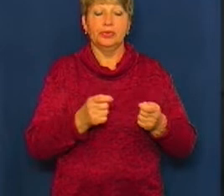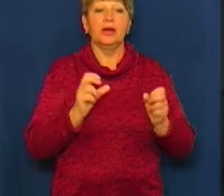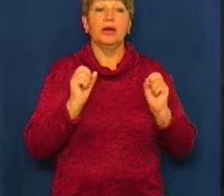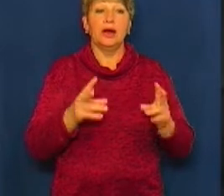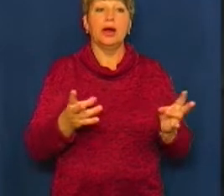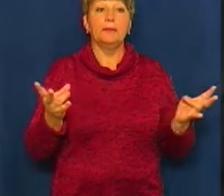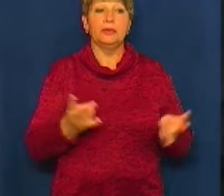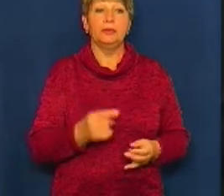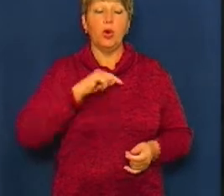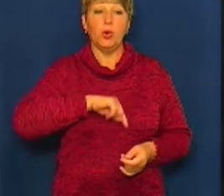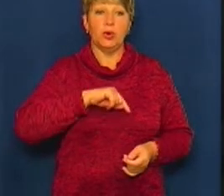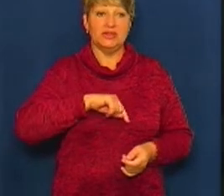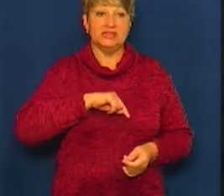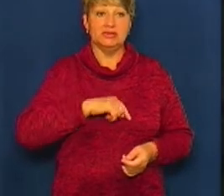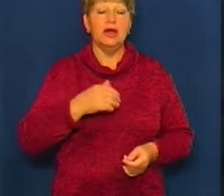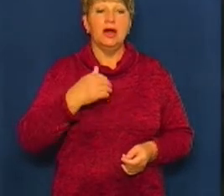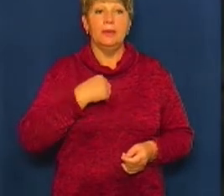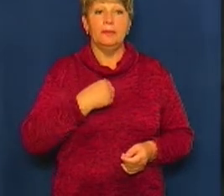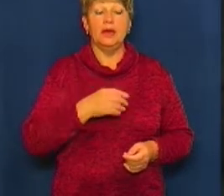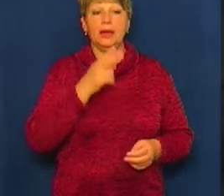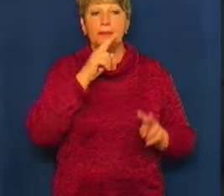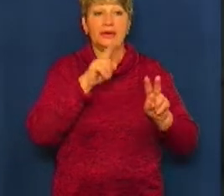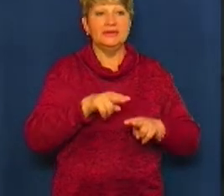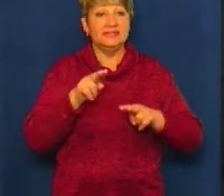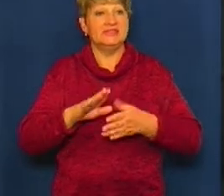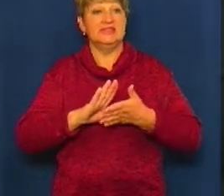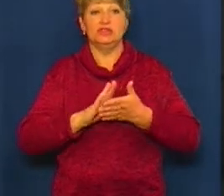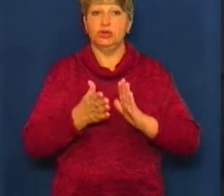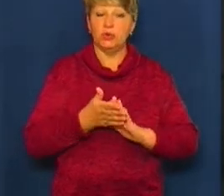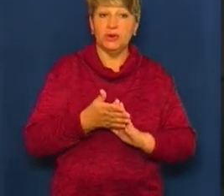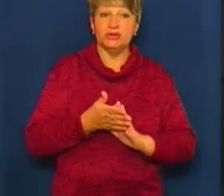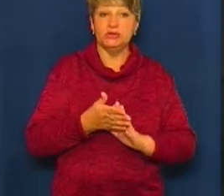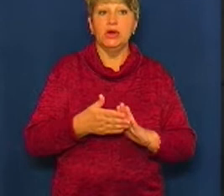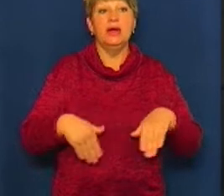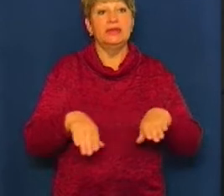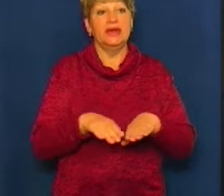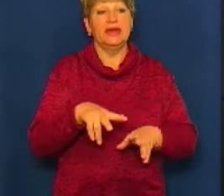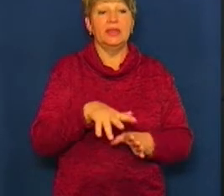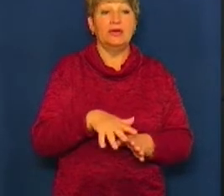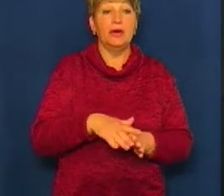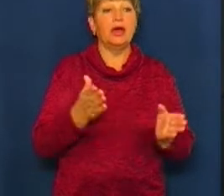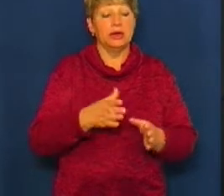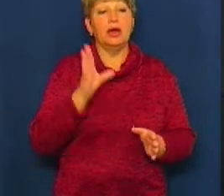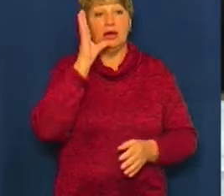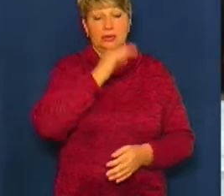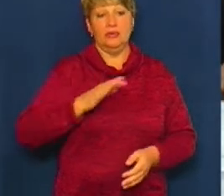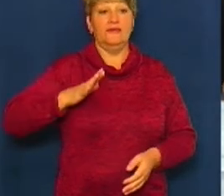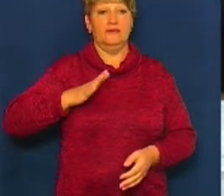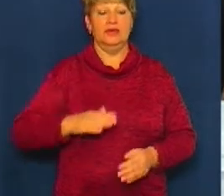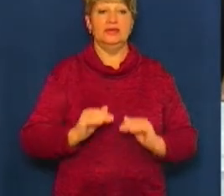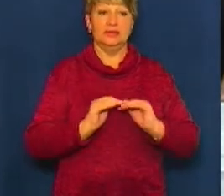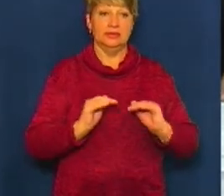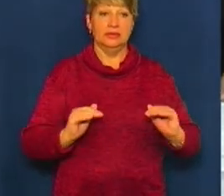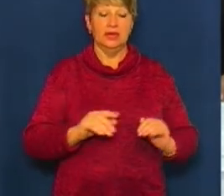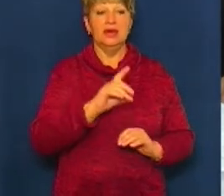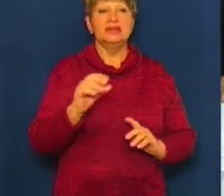ми підлаштовуємось під цю ситуацію і такі навантаження, які витримає дитячий організм. За слів